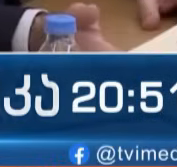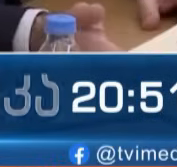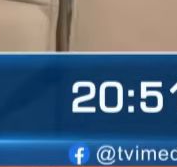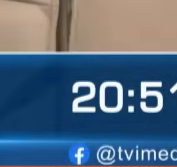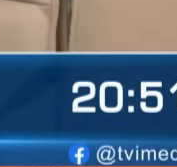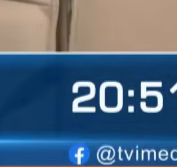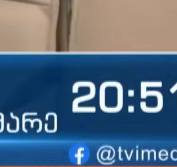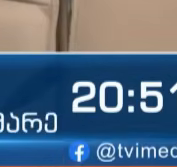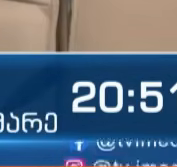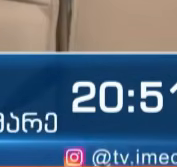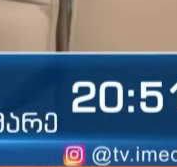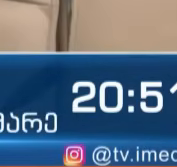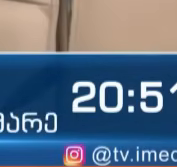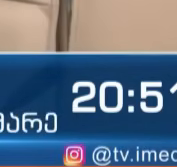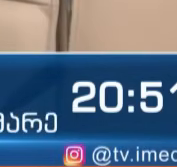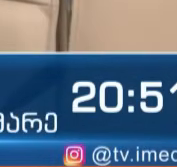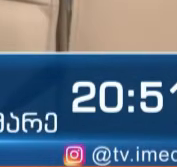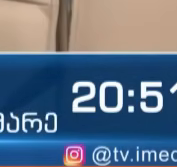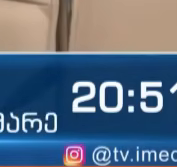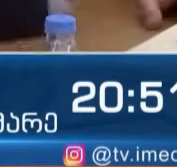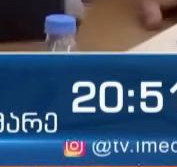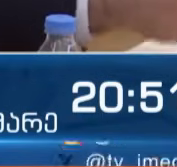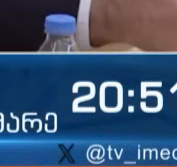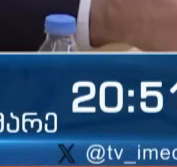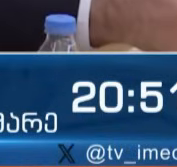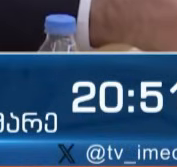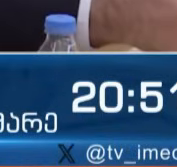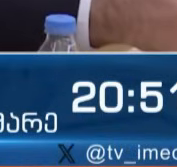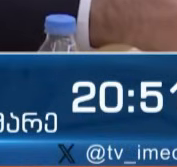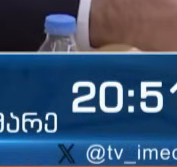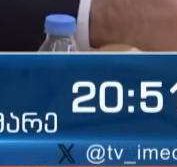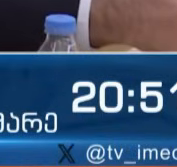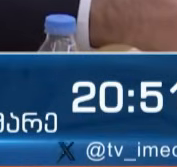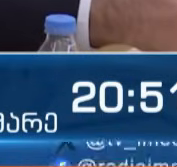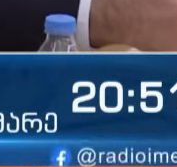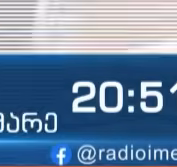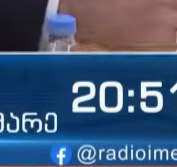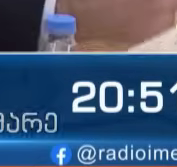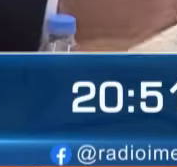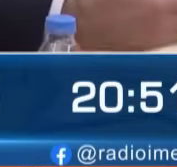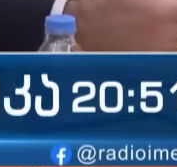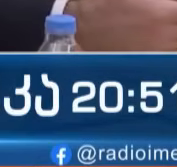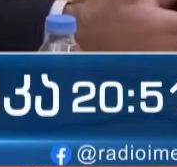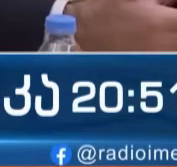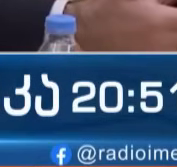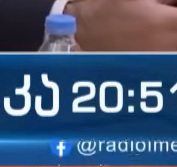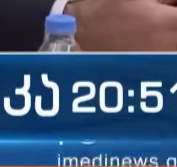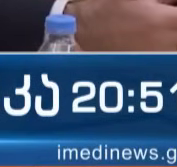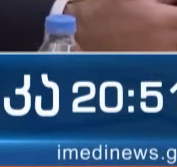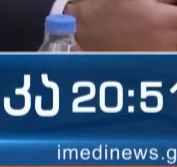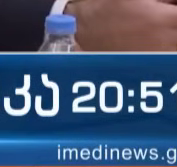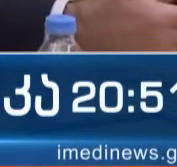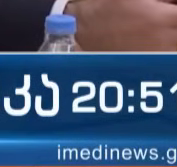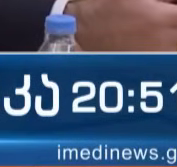თქვენ არ დაესწარით ამ საარჩევნო საკითხების განხილვას ჩვენ დავასწარით სამოქალაქო საზოგადოების წარმომადგენლები ეს არის ტყუილი რომ